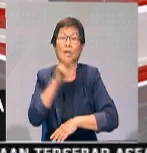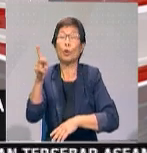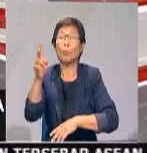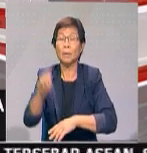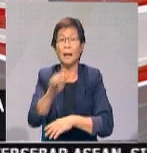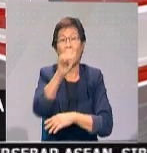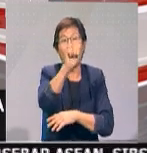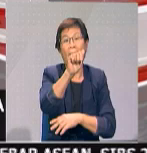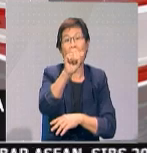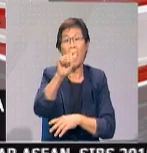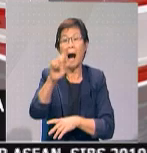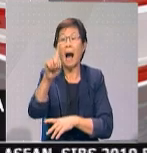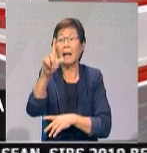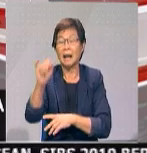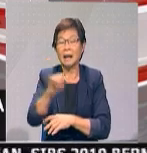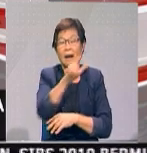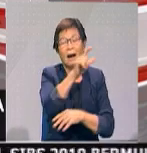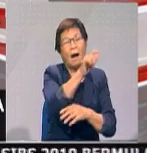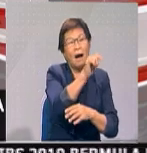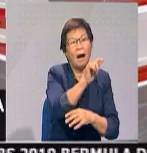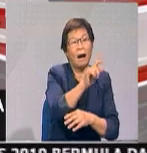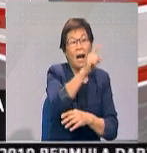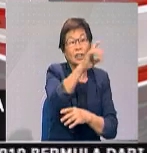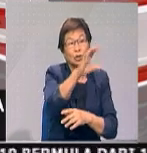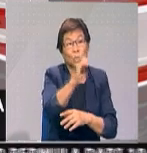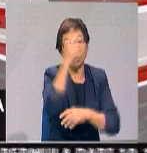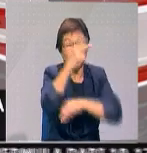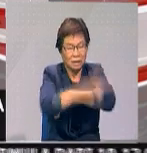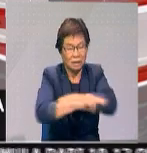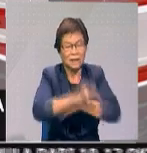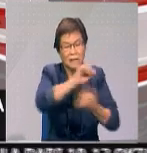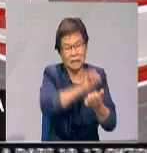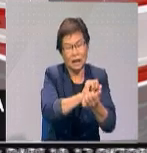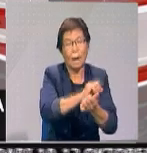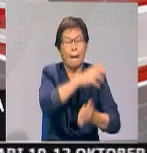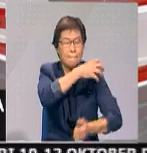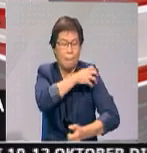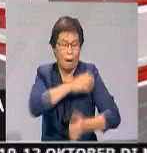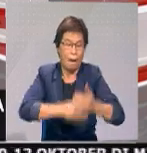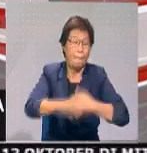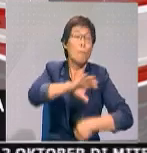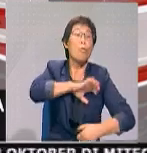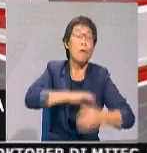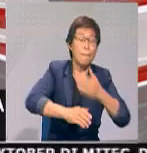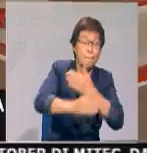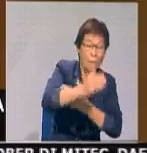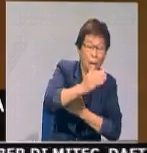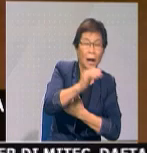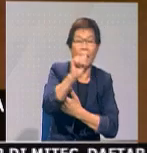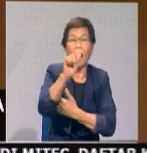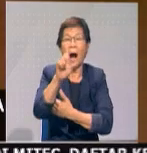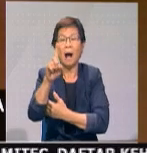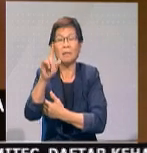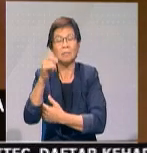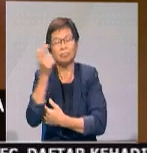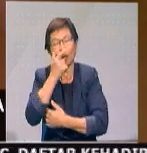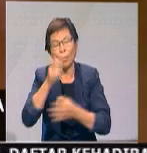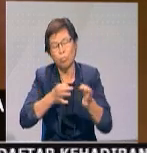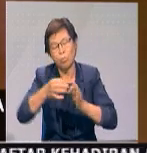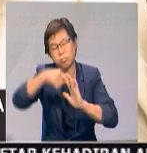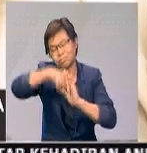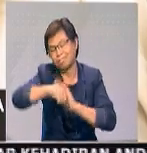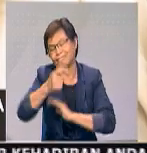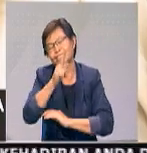mengesahkan seorang adun yang juga exco kerajaan negeri itu ditahan pihak berkuasa pagi tadi. Adli bagaimanapun enggan mengulas